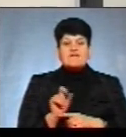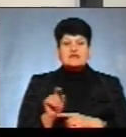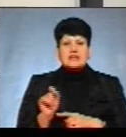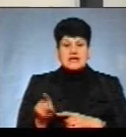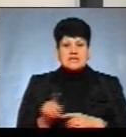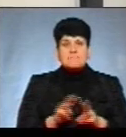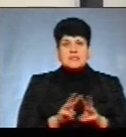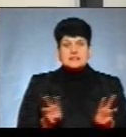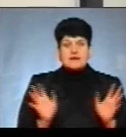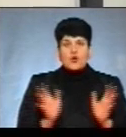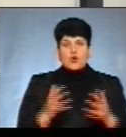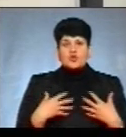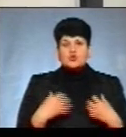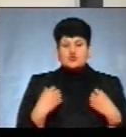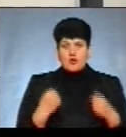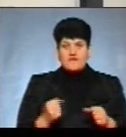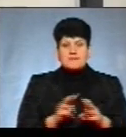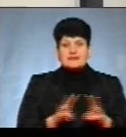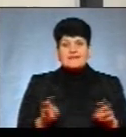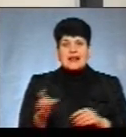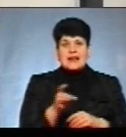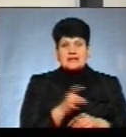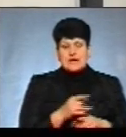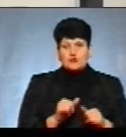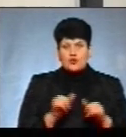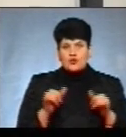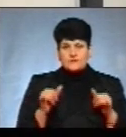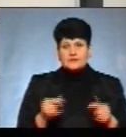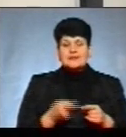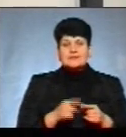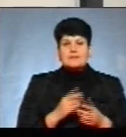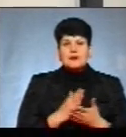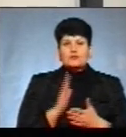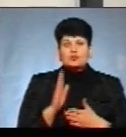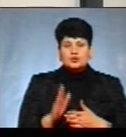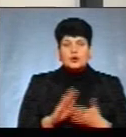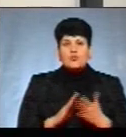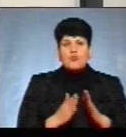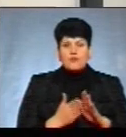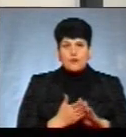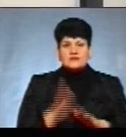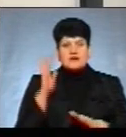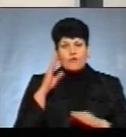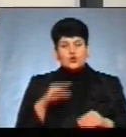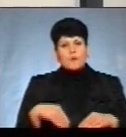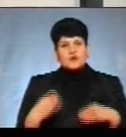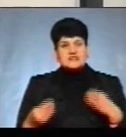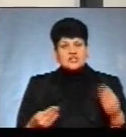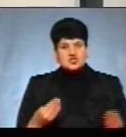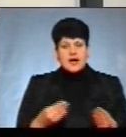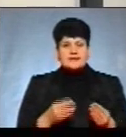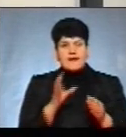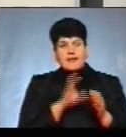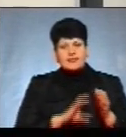сьогодні завдання Міністерства охорони здоров'я, Міністерства регіонального розвитку. Це відповідно мають бути умови амбулаторії. Це і